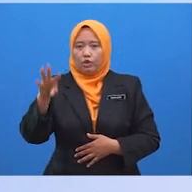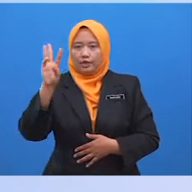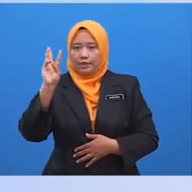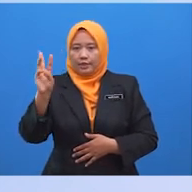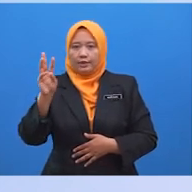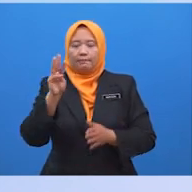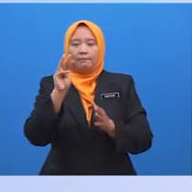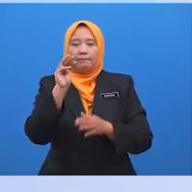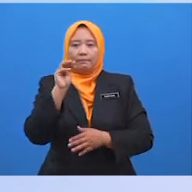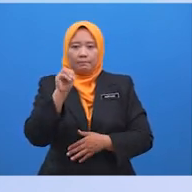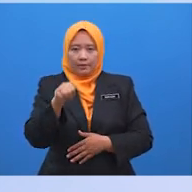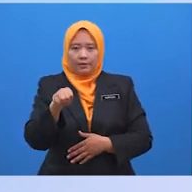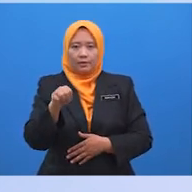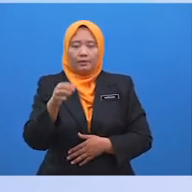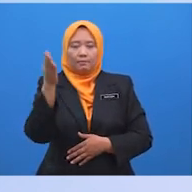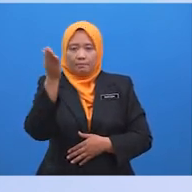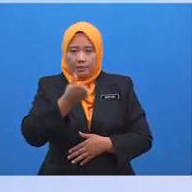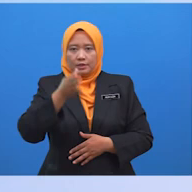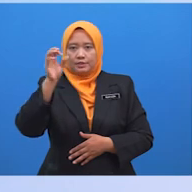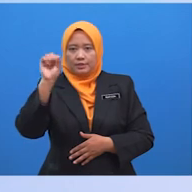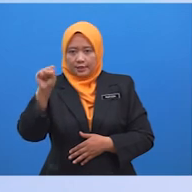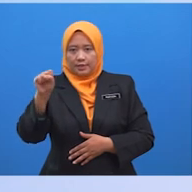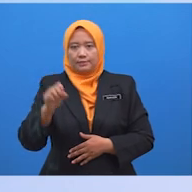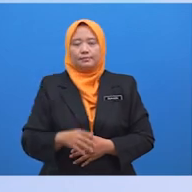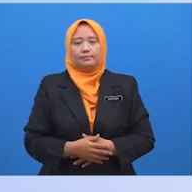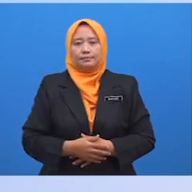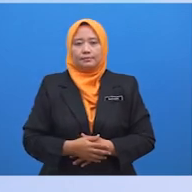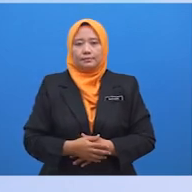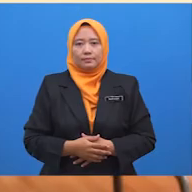1.6 meter per saat.